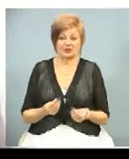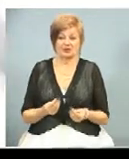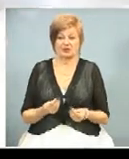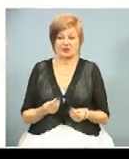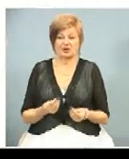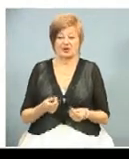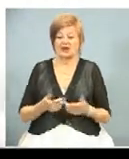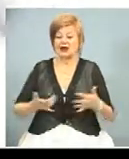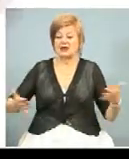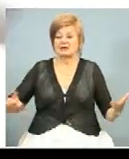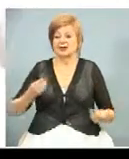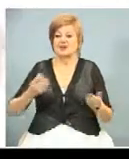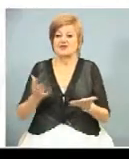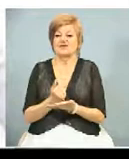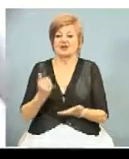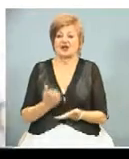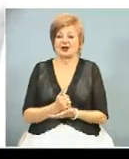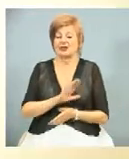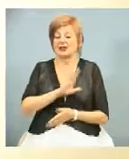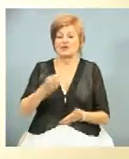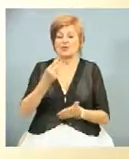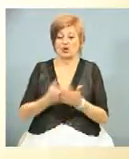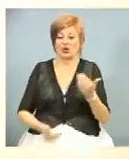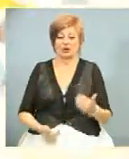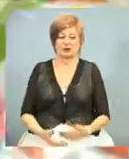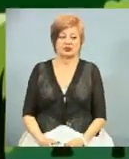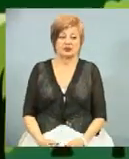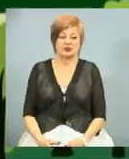Чтобы играть в игры и выигрывать или проигрывать.